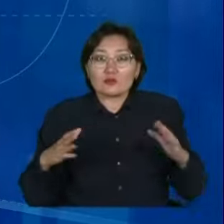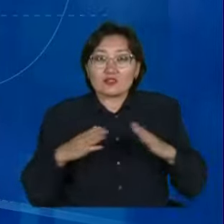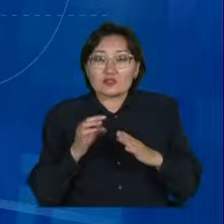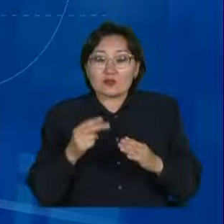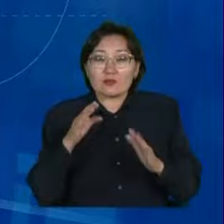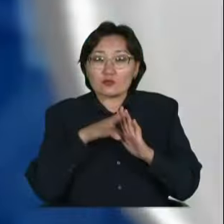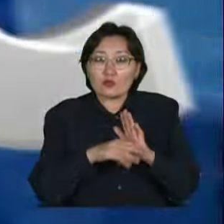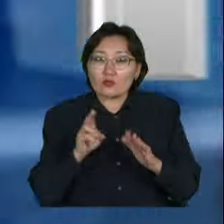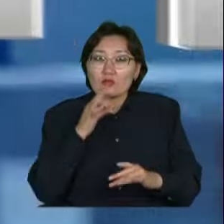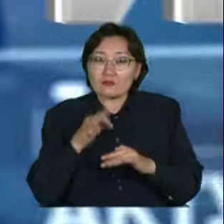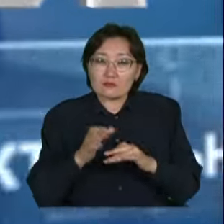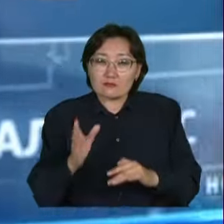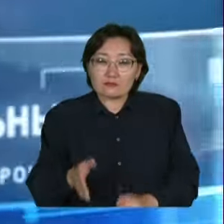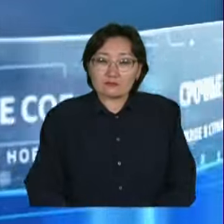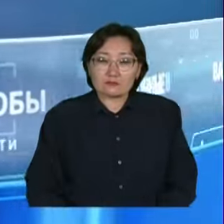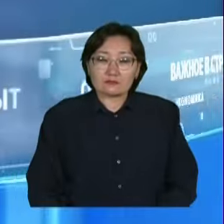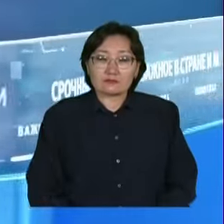в ответе?